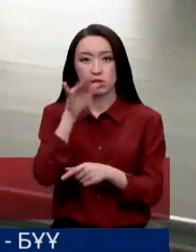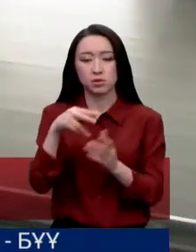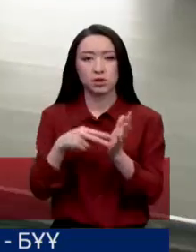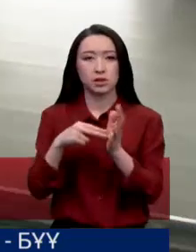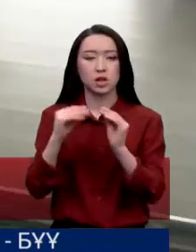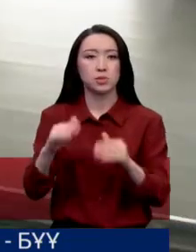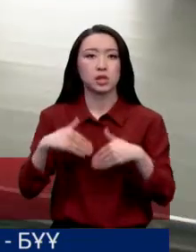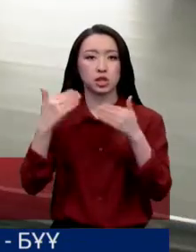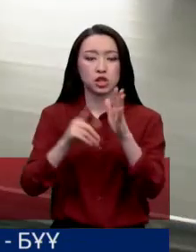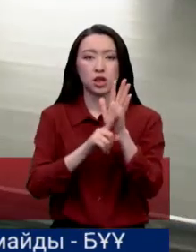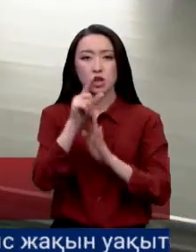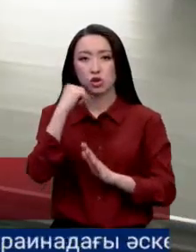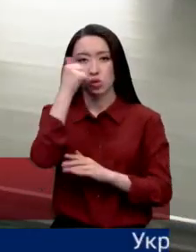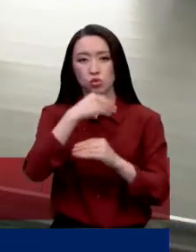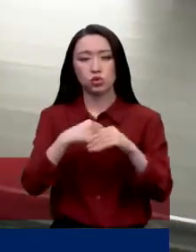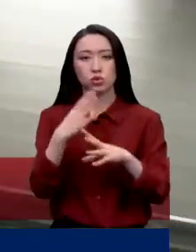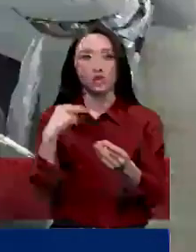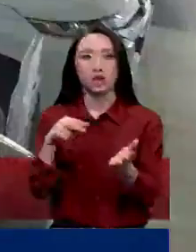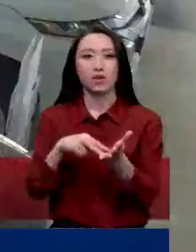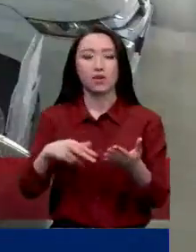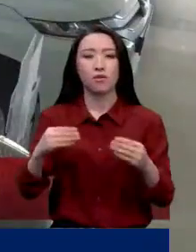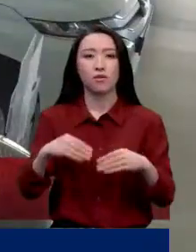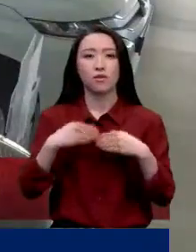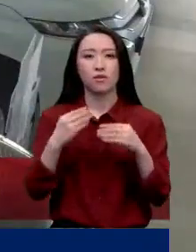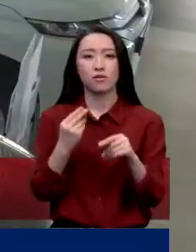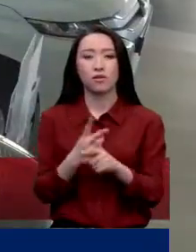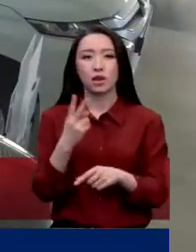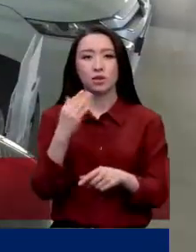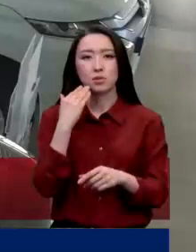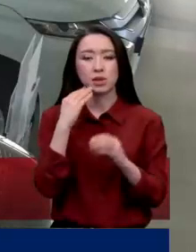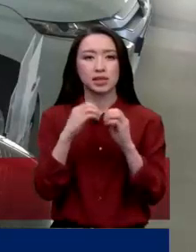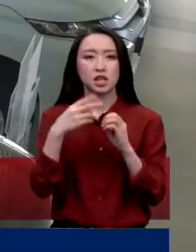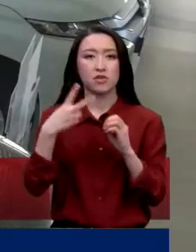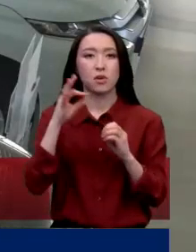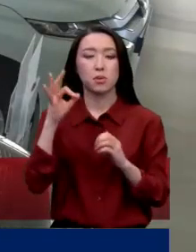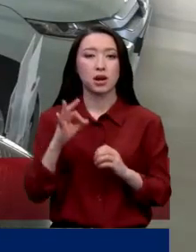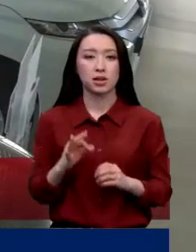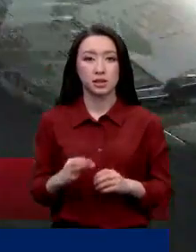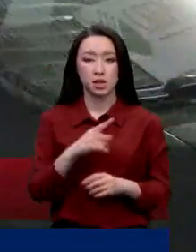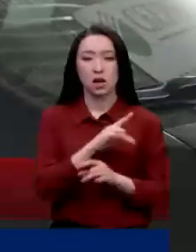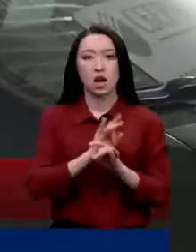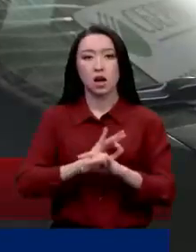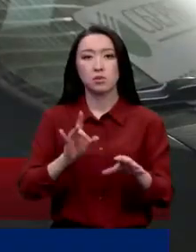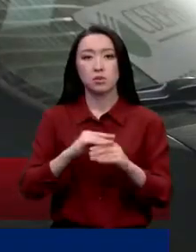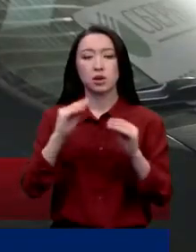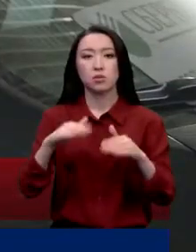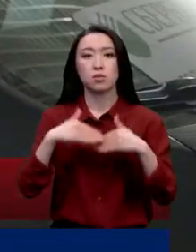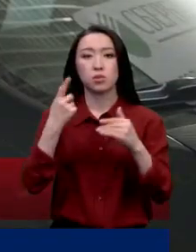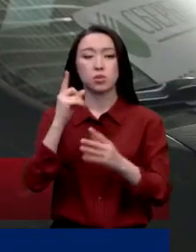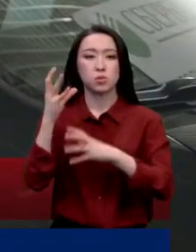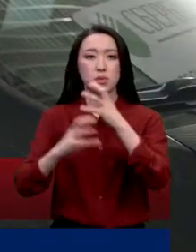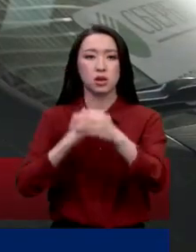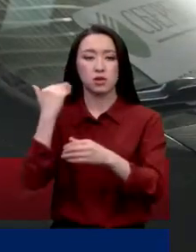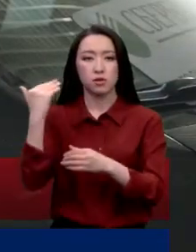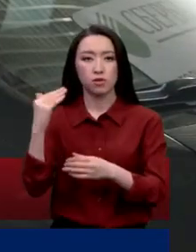подскочили. С начала года стоимость новых автомобилей выросла в среднем на 10-20%. Дилеры объясняют скачок мировой тенденции, ситуации с